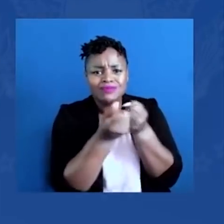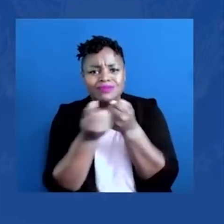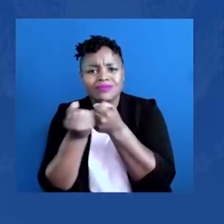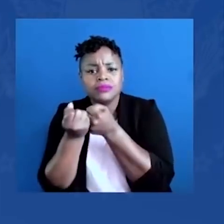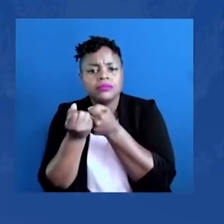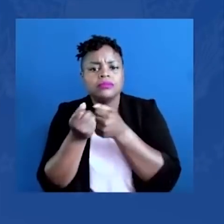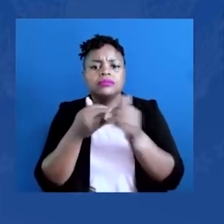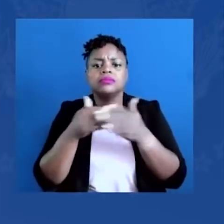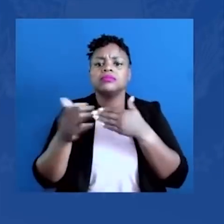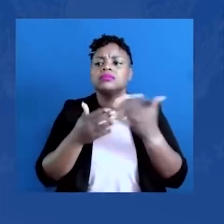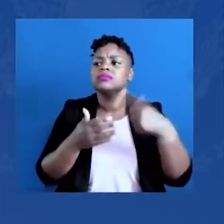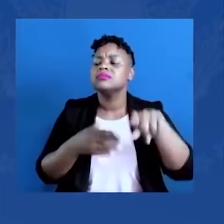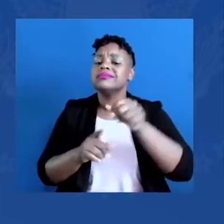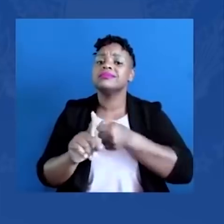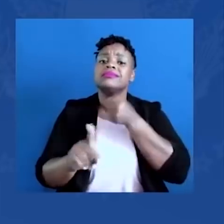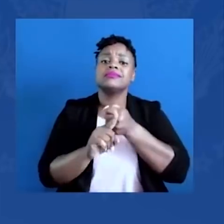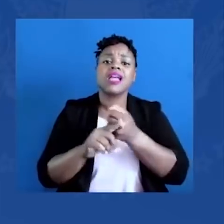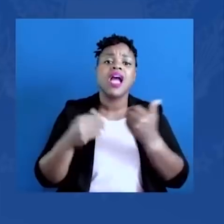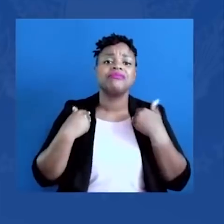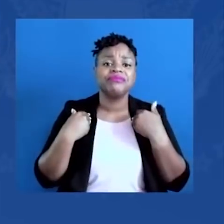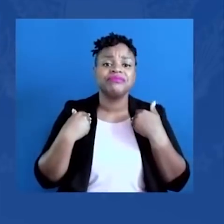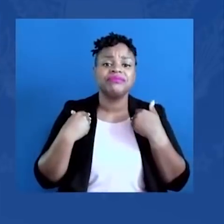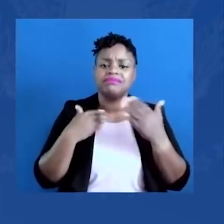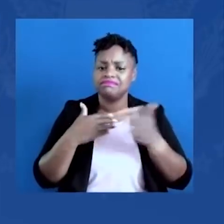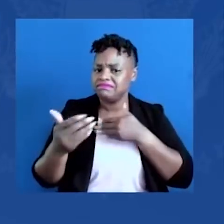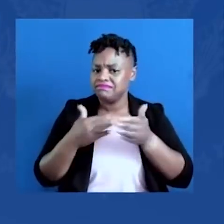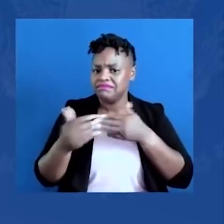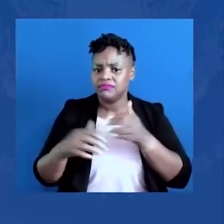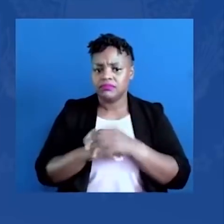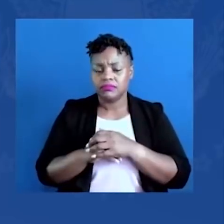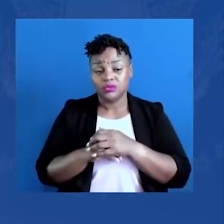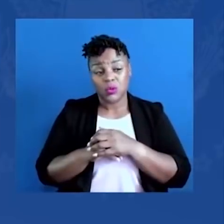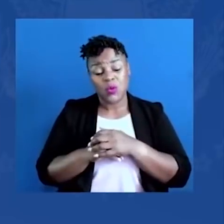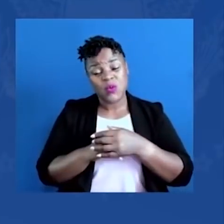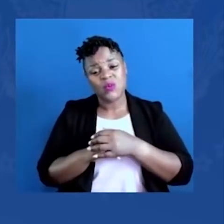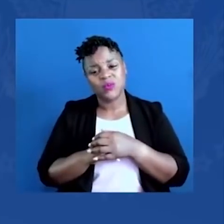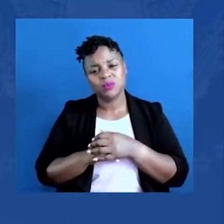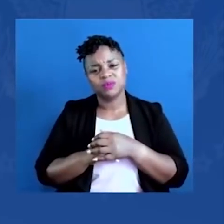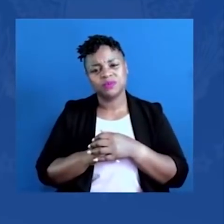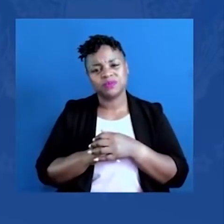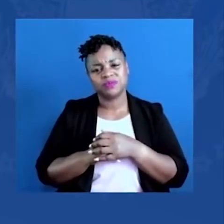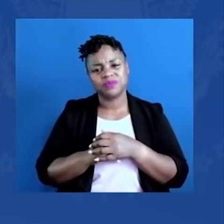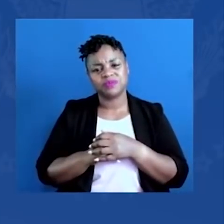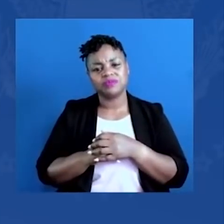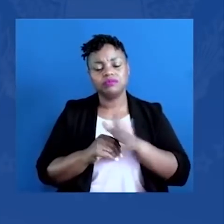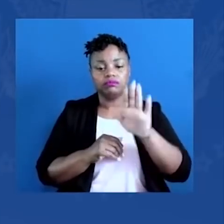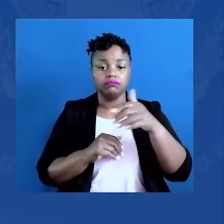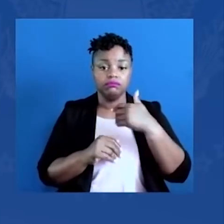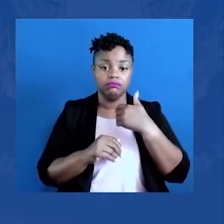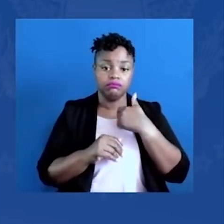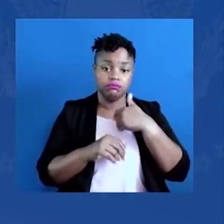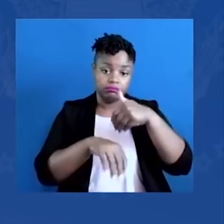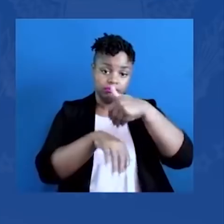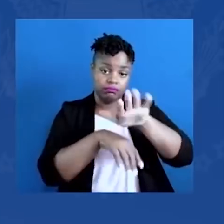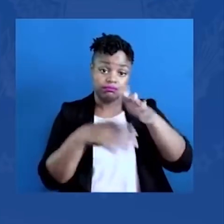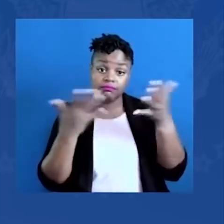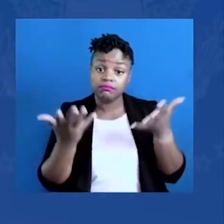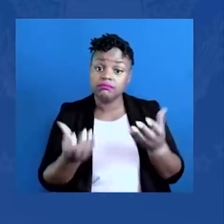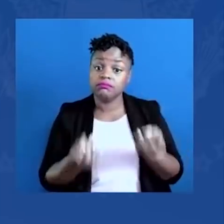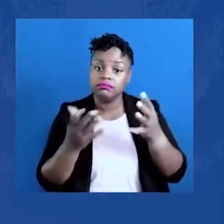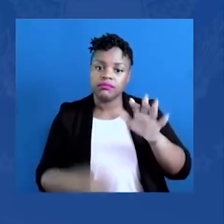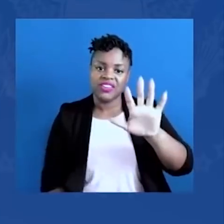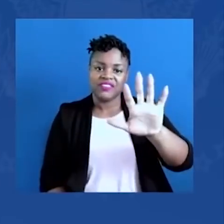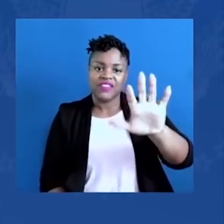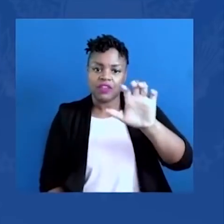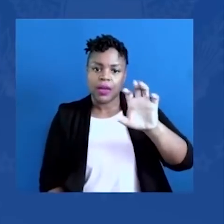معلومات كان يكسو حكتان وربحين تا هاي اد سردون كامرايكن كا اف بي اي دو اي دي ار سي ساند كلا بكون لبي ايا تومين كي كاسي او تلماما ايا